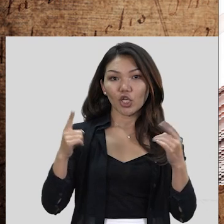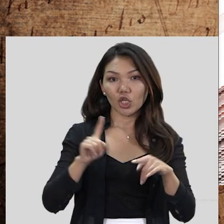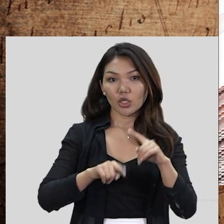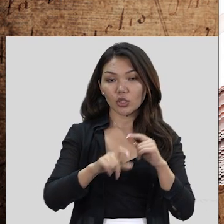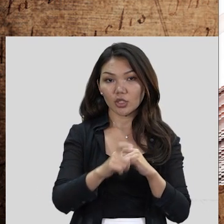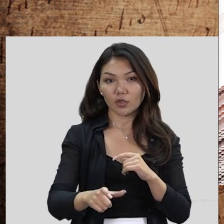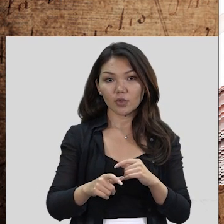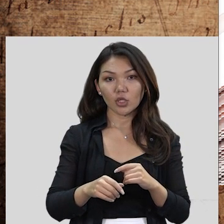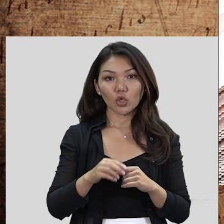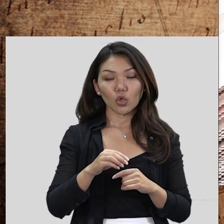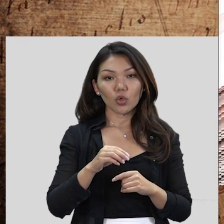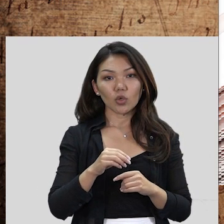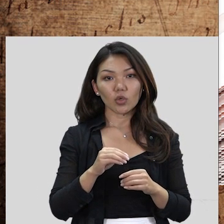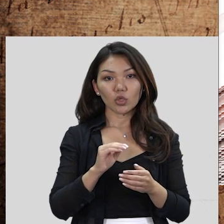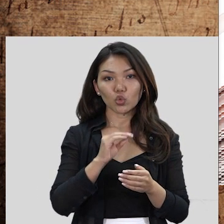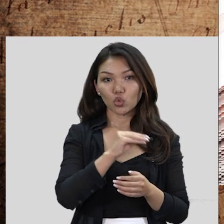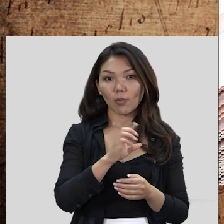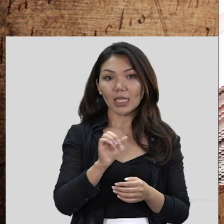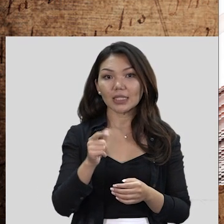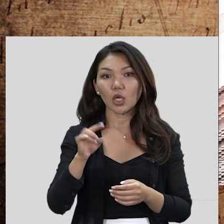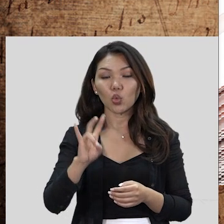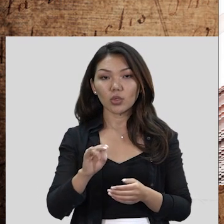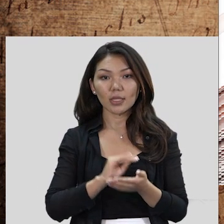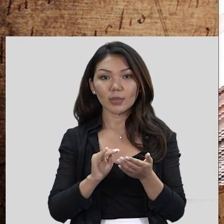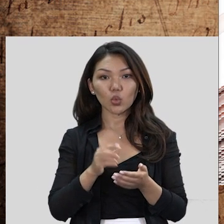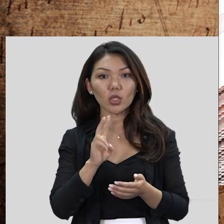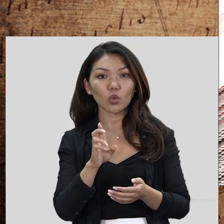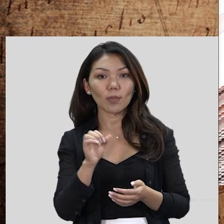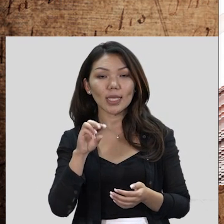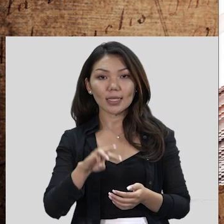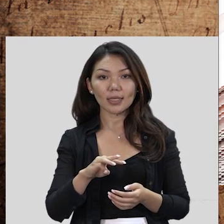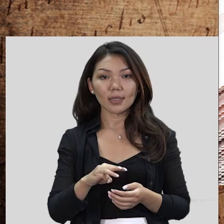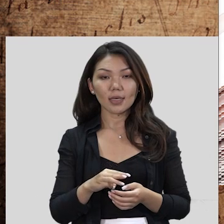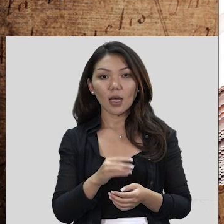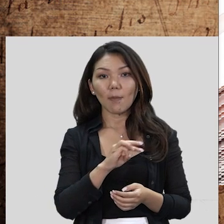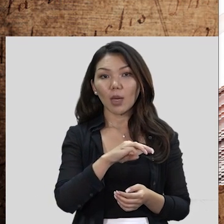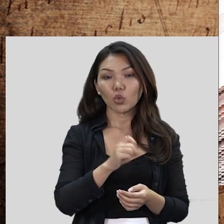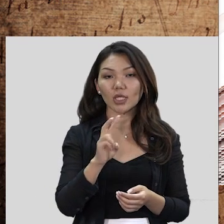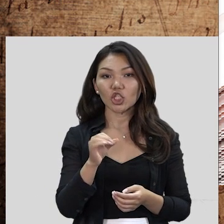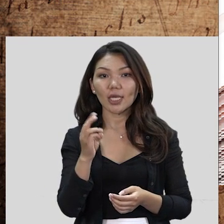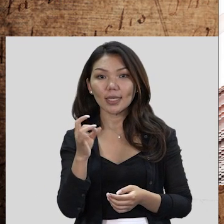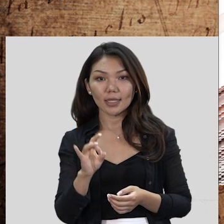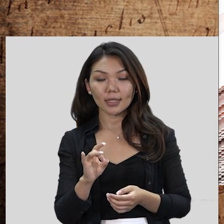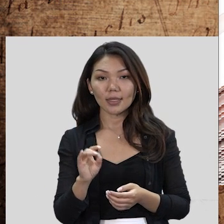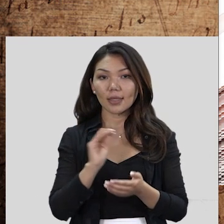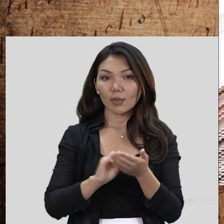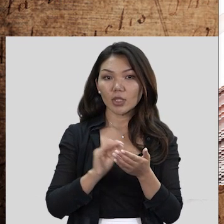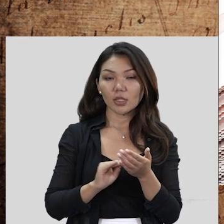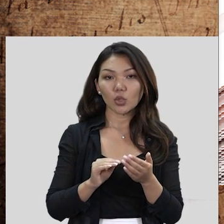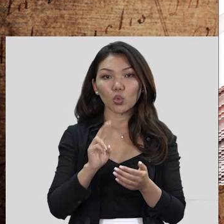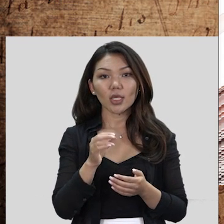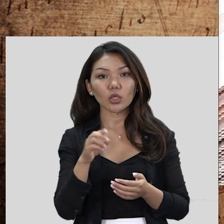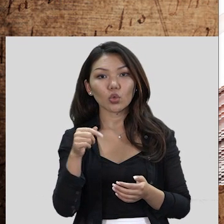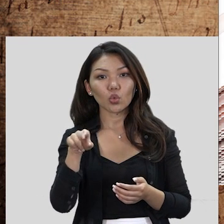произведение ладу убили благодатное знание махмуд кашгари диван луга ататюрк словарь тюркских наречий свое по